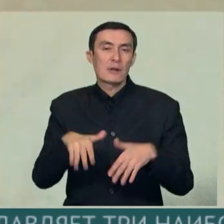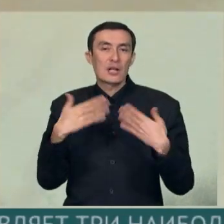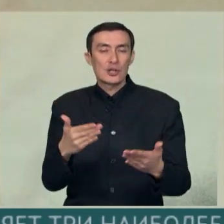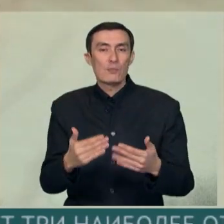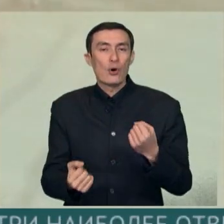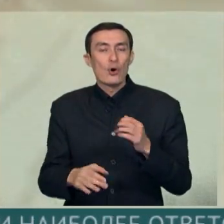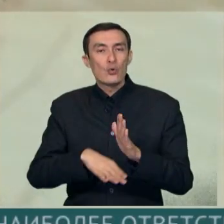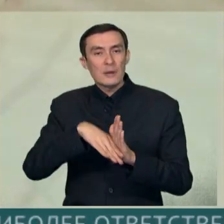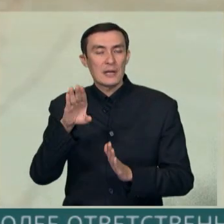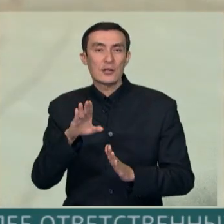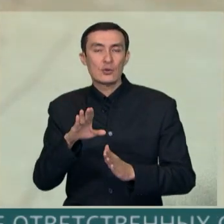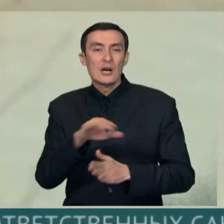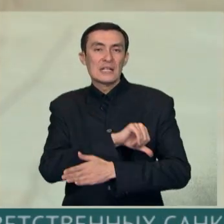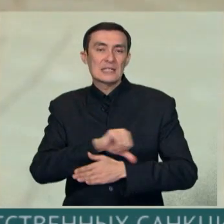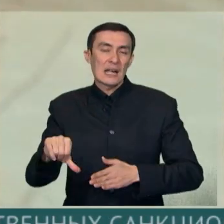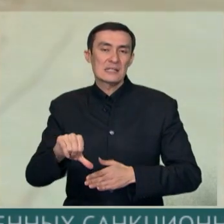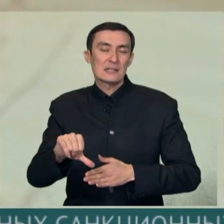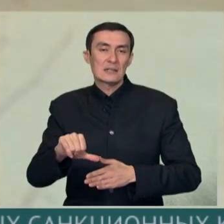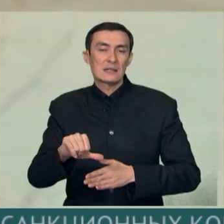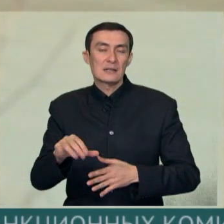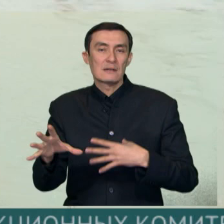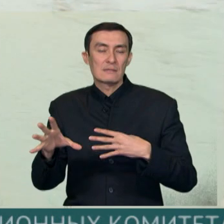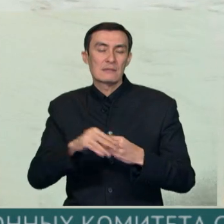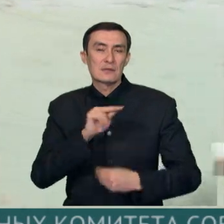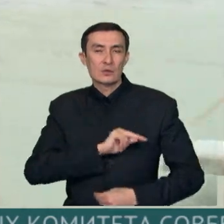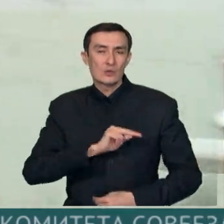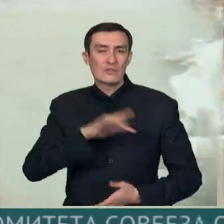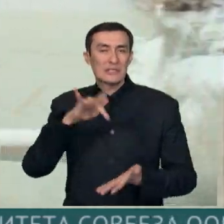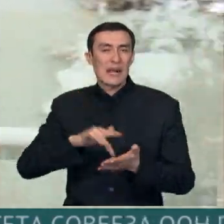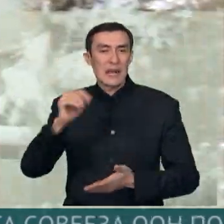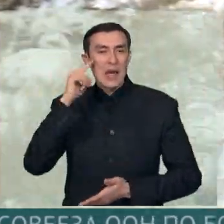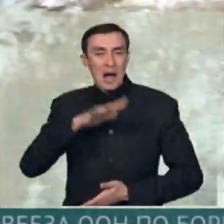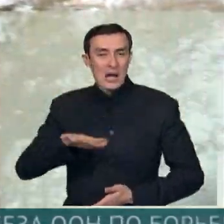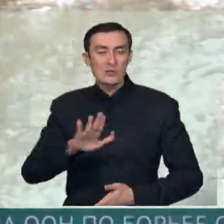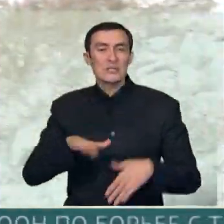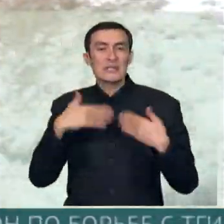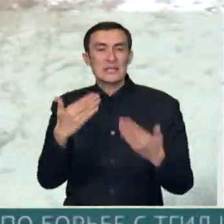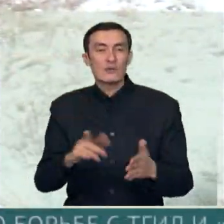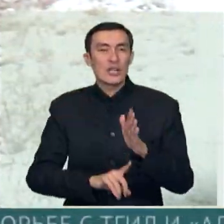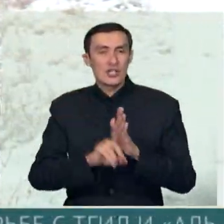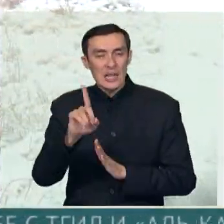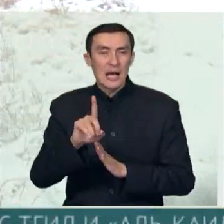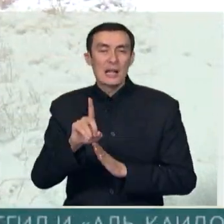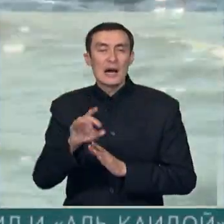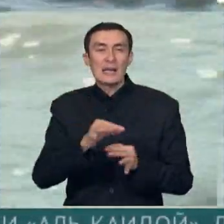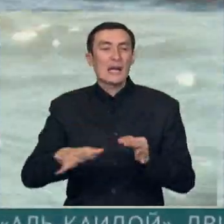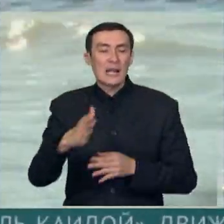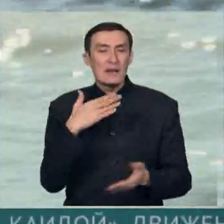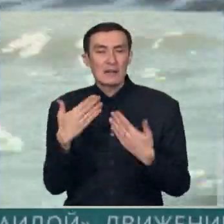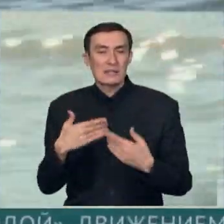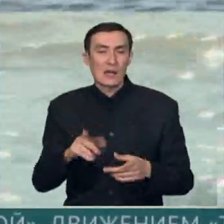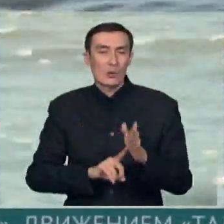по укреплению трансграничного водного сотрудничества в Центральной Азии и рассмотрели инициативу начала регионального